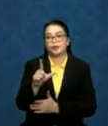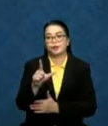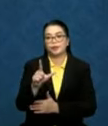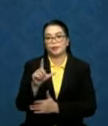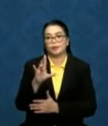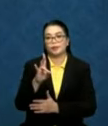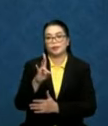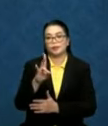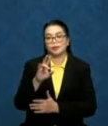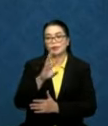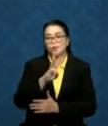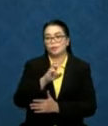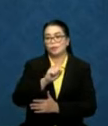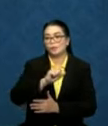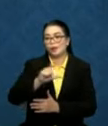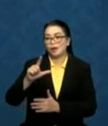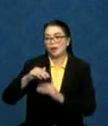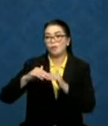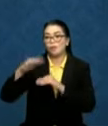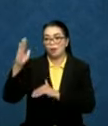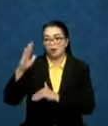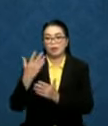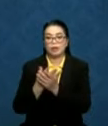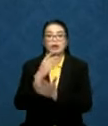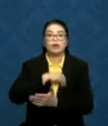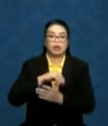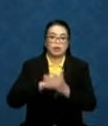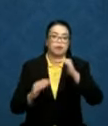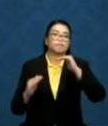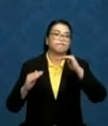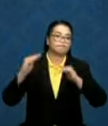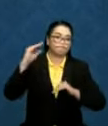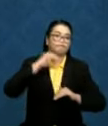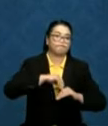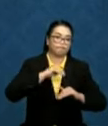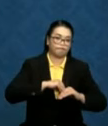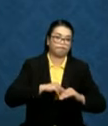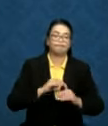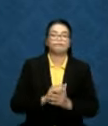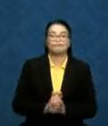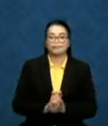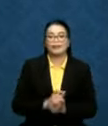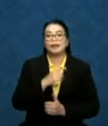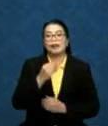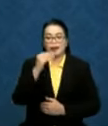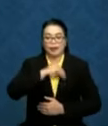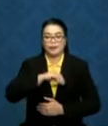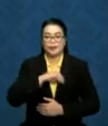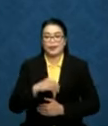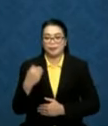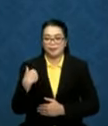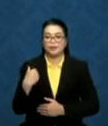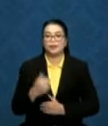เศษๆนะครับโดยมีรายได้สูงกว่าค่าใช้จ่ายครับจึงเรียนมาเพื่อโปรดทราบ